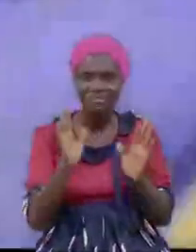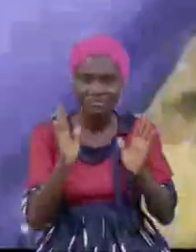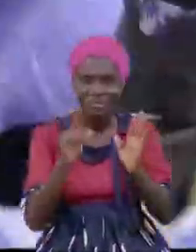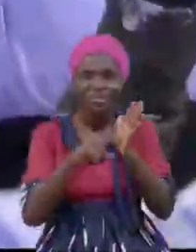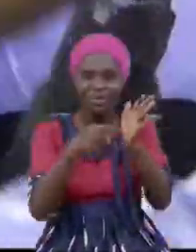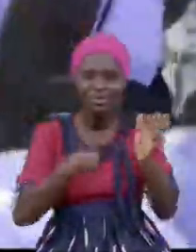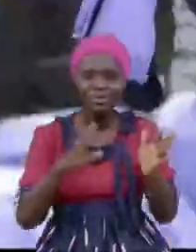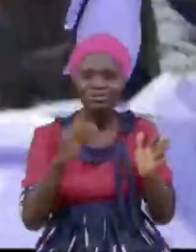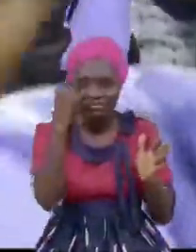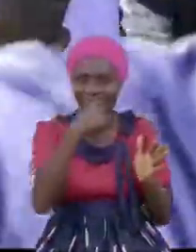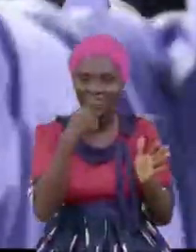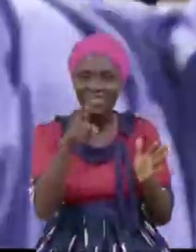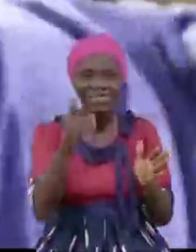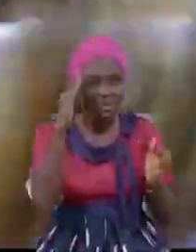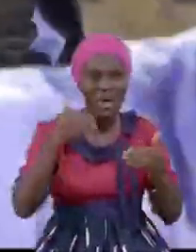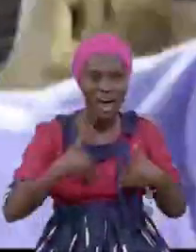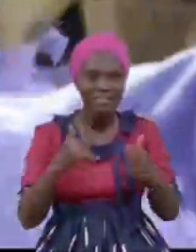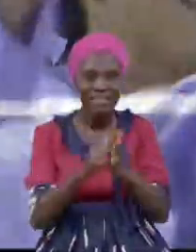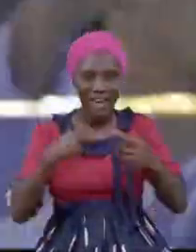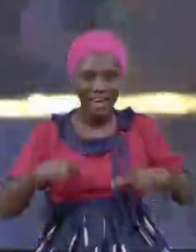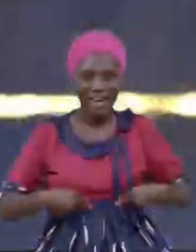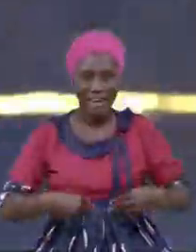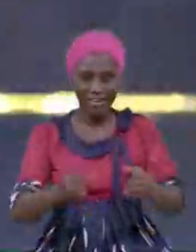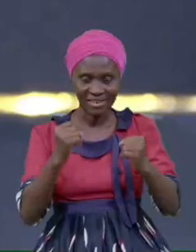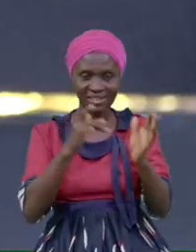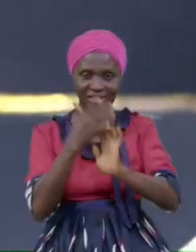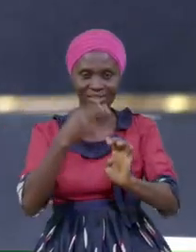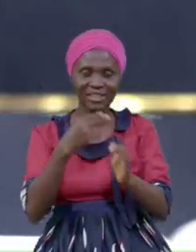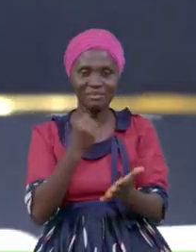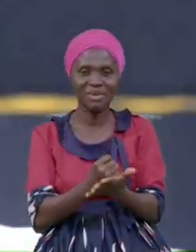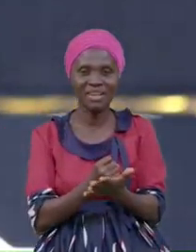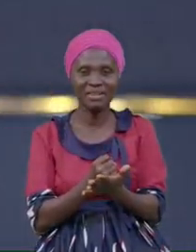tu l'as au nom de Jésus.